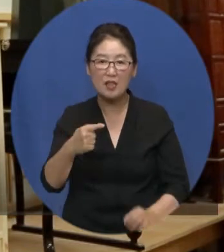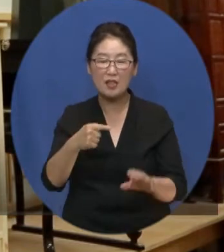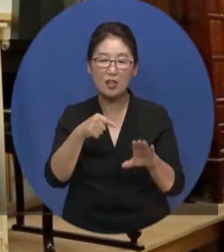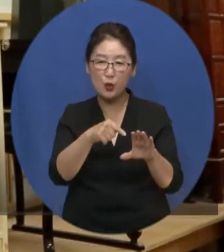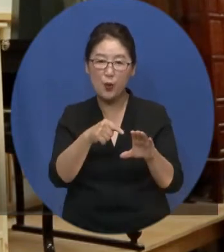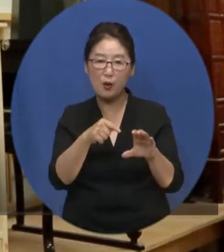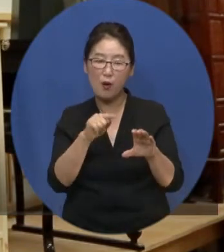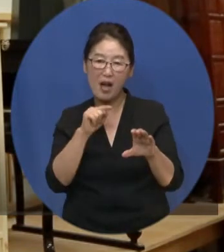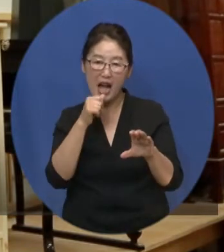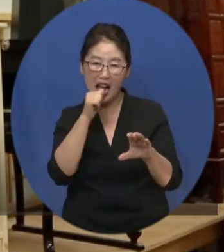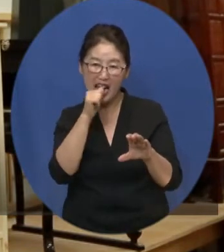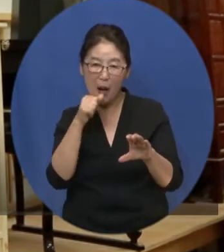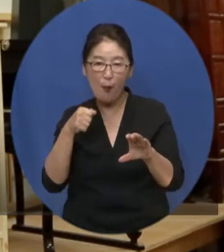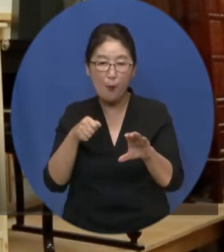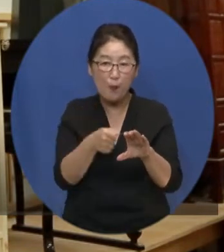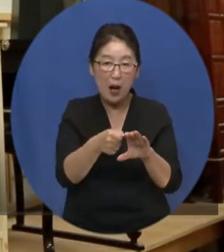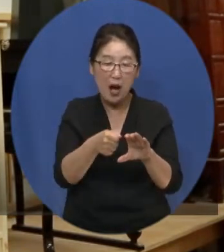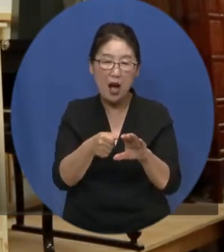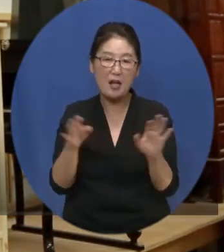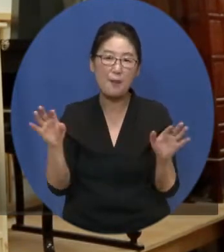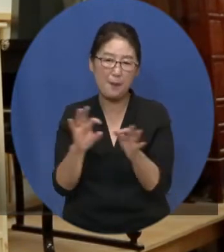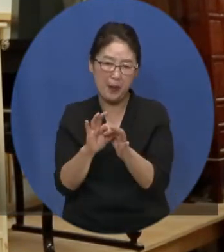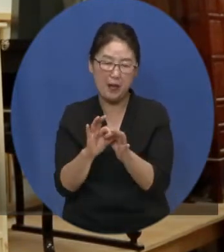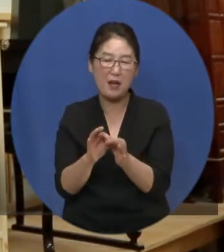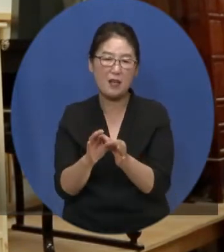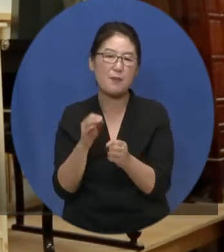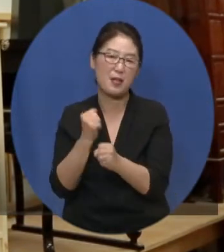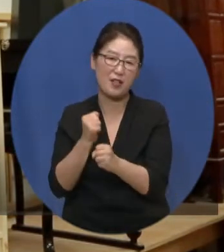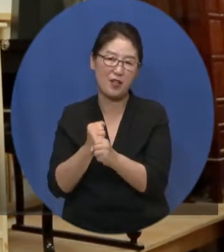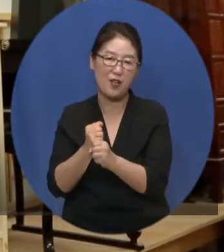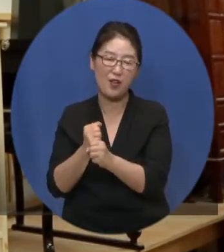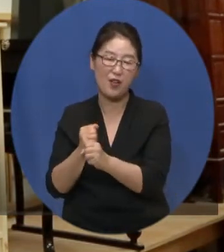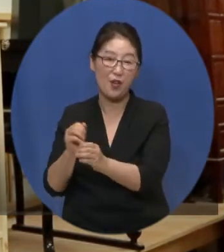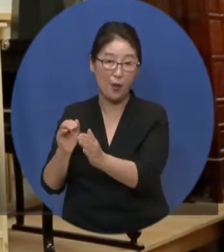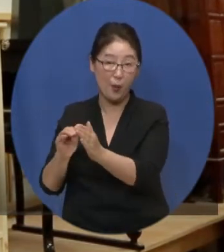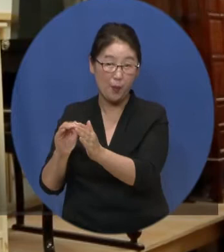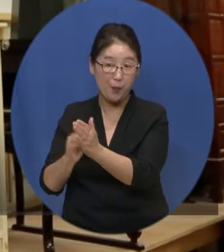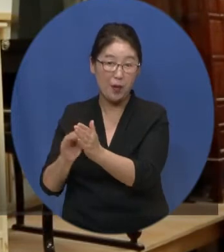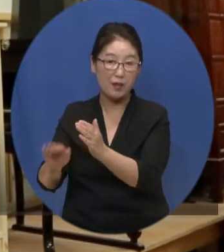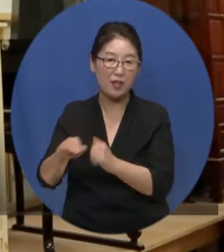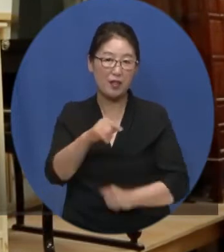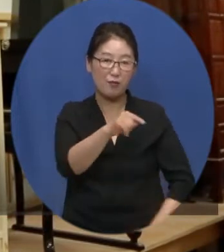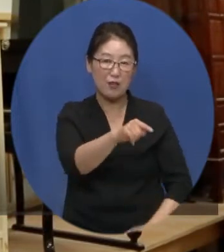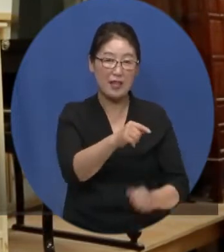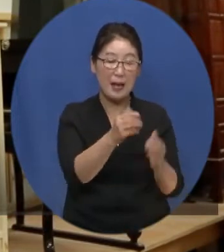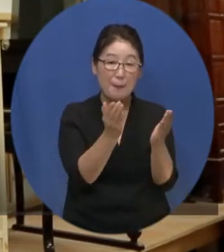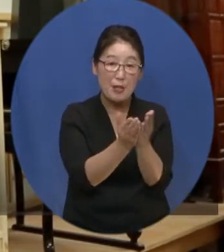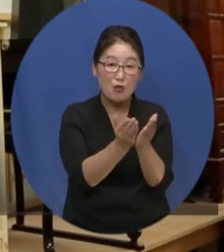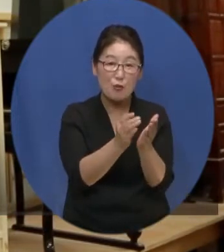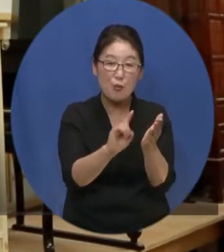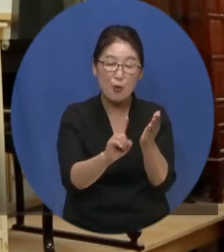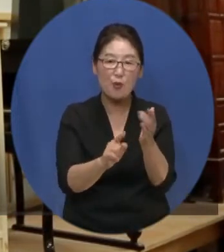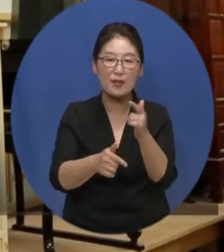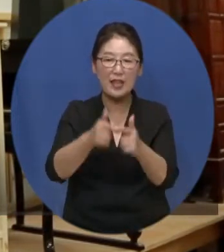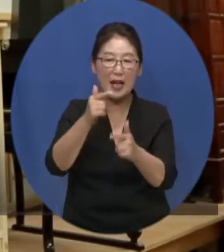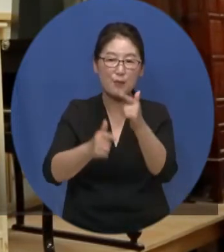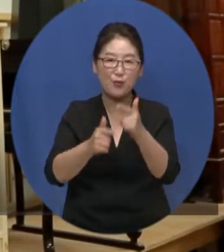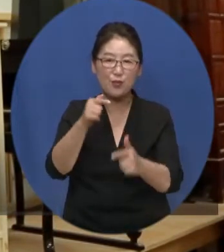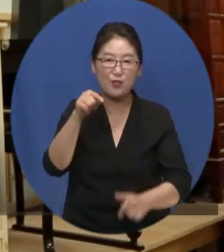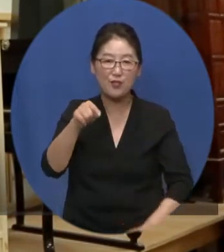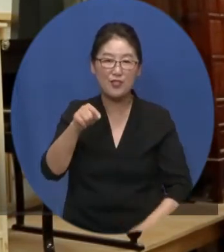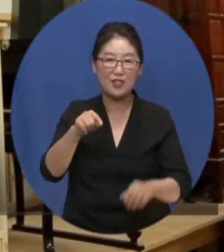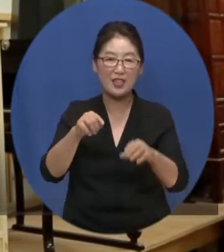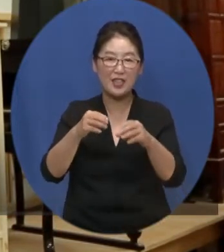하는 그런 작업들을 저희가 이제 diy 라고 하고 저희 짜맞춤 같은 것은 뭐 이렇게 된 나무인데 저 이렇게